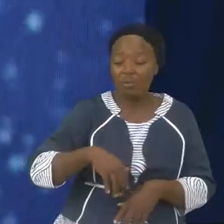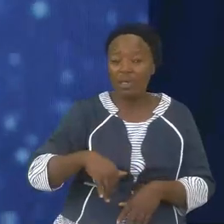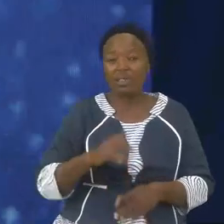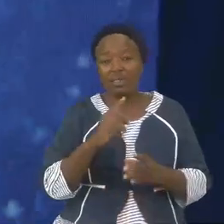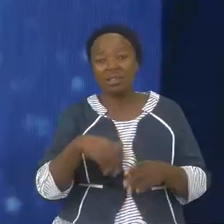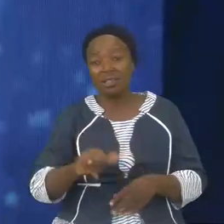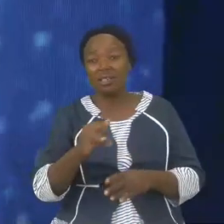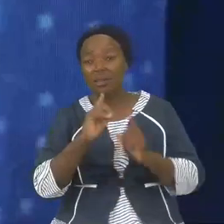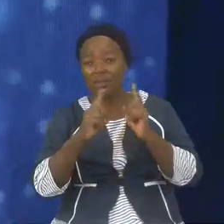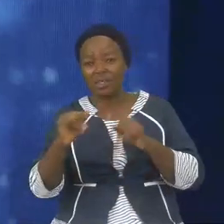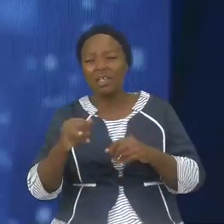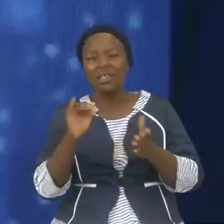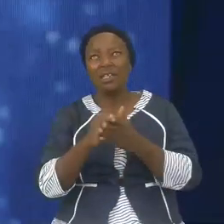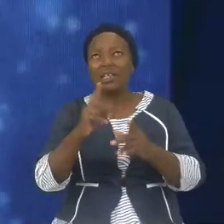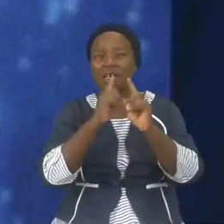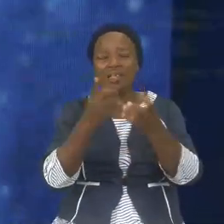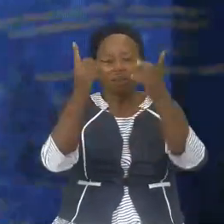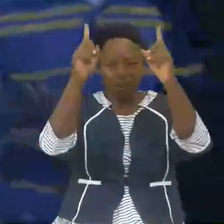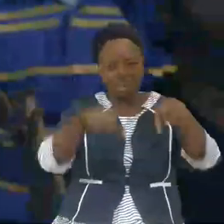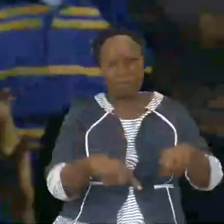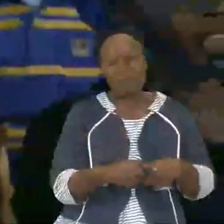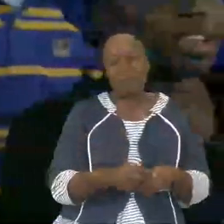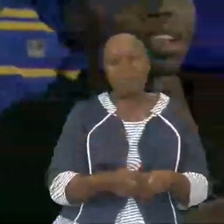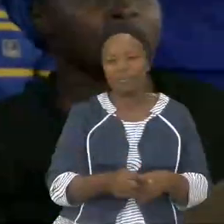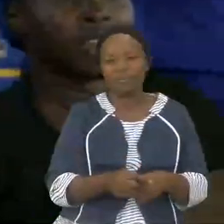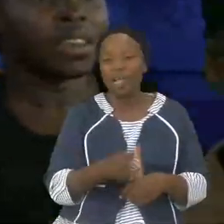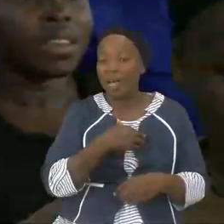que même en parlant que la réponse viendra.